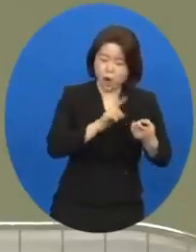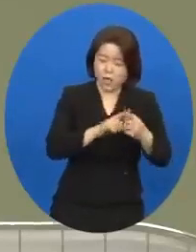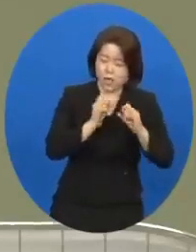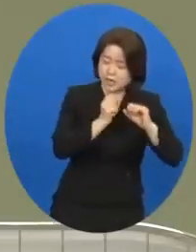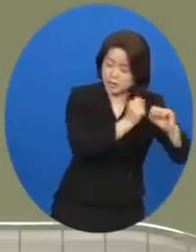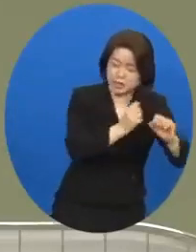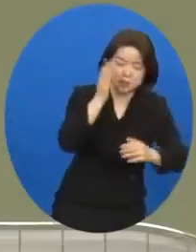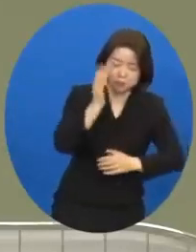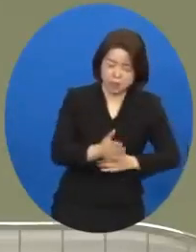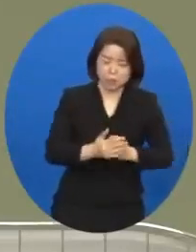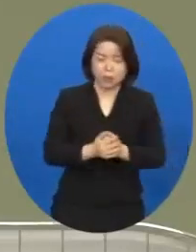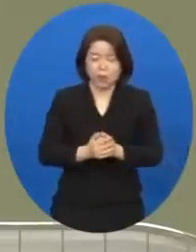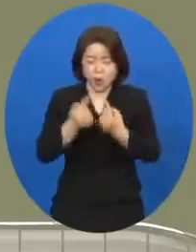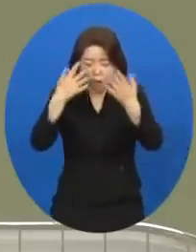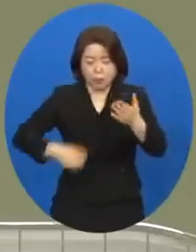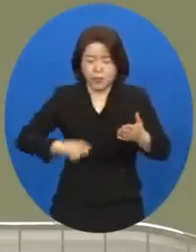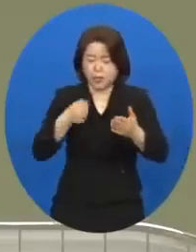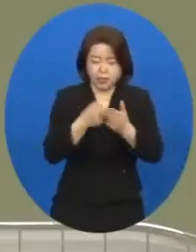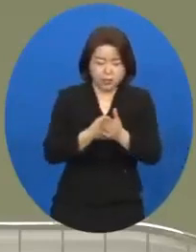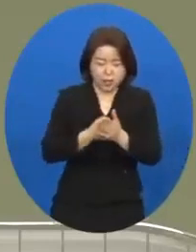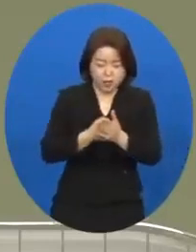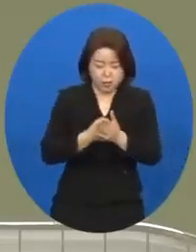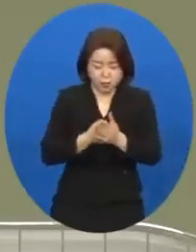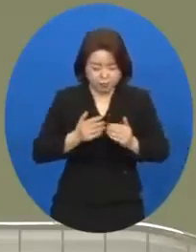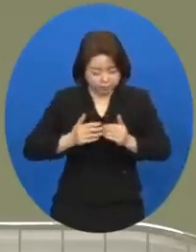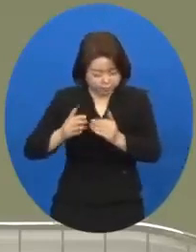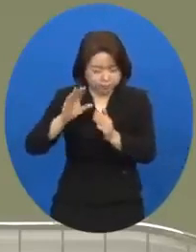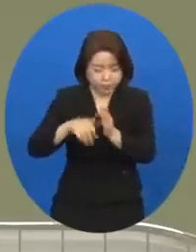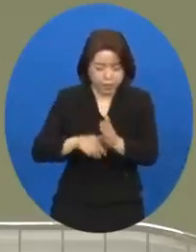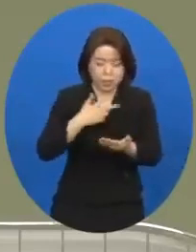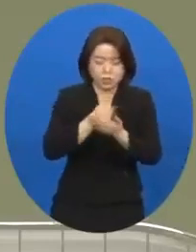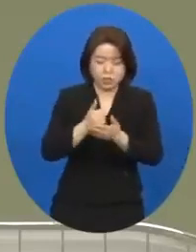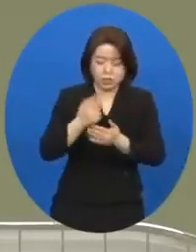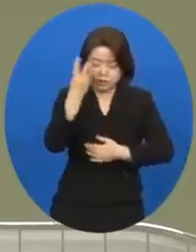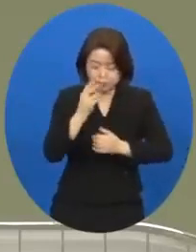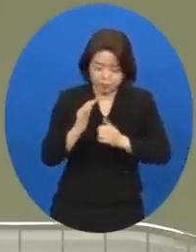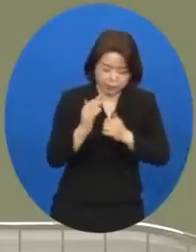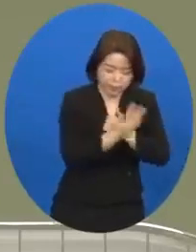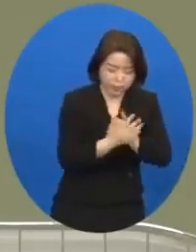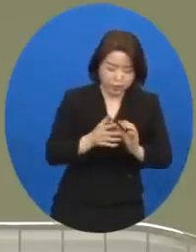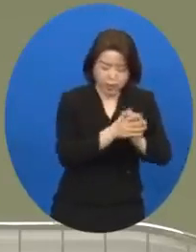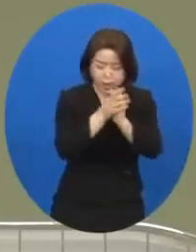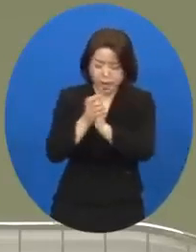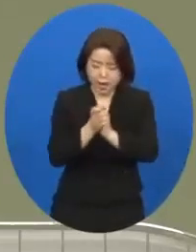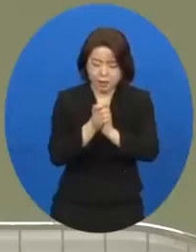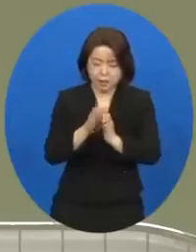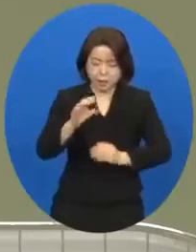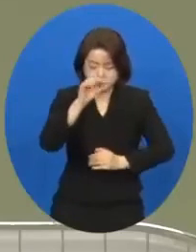하지 않으리라 분명히 결단하고 나갈 때 주님 지키시고 합력하여 선을 이루는